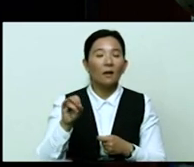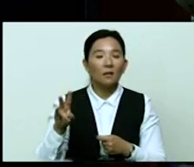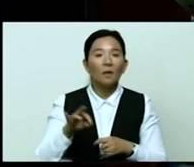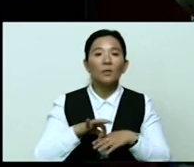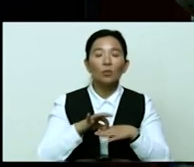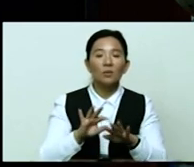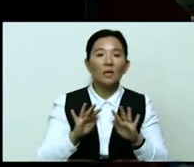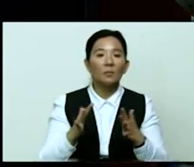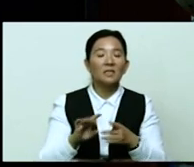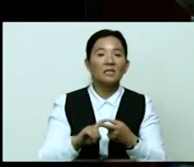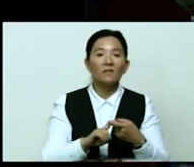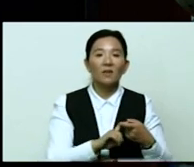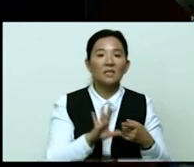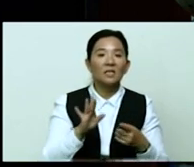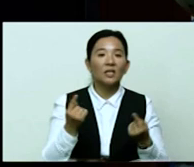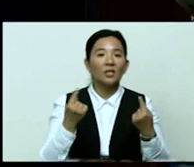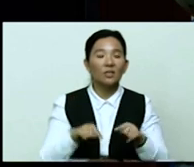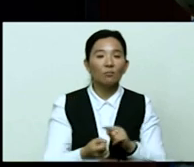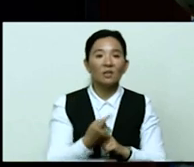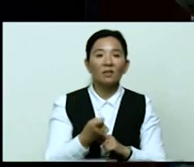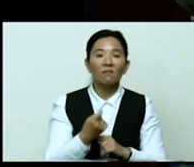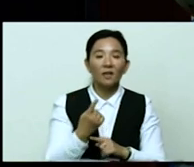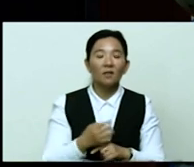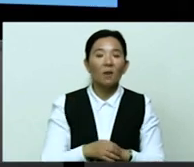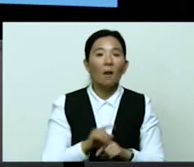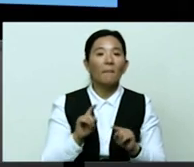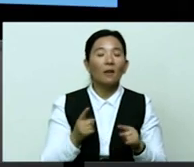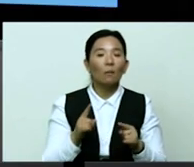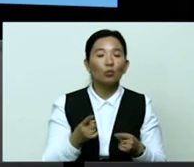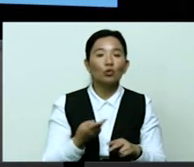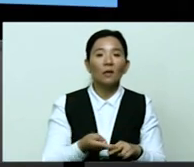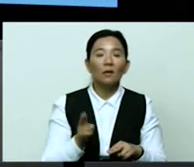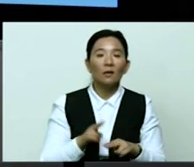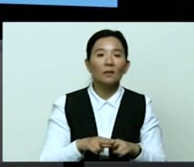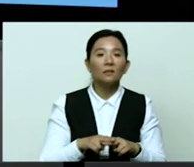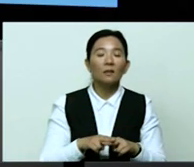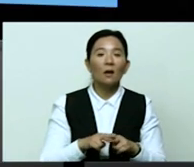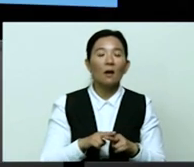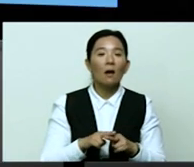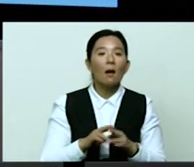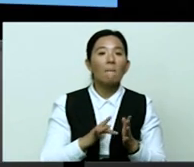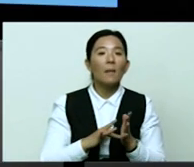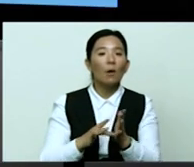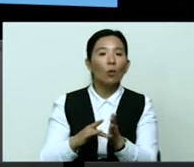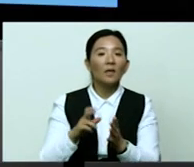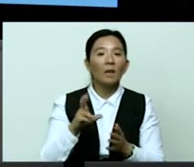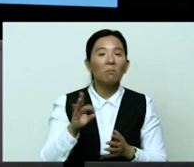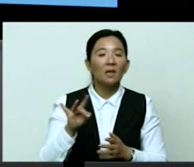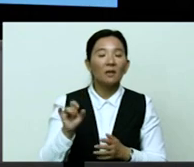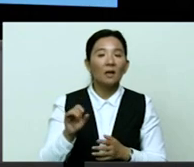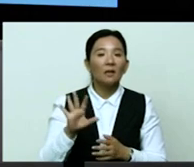происходят события, связанные с кризисным явлением, потому что это поход эмира